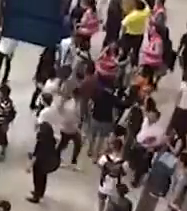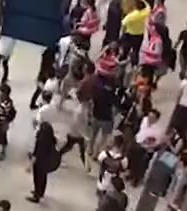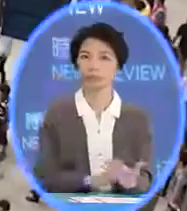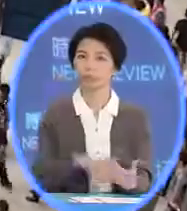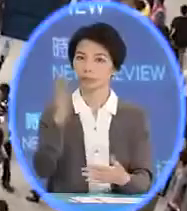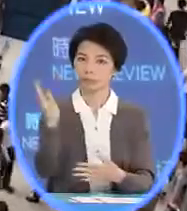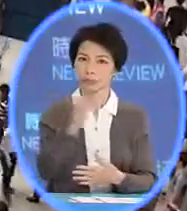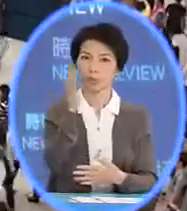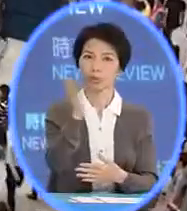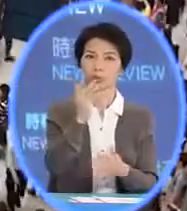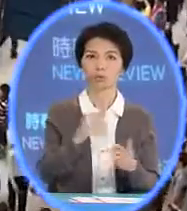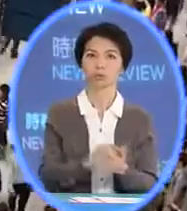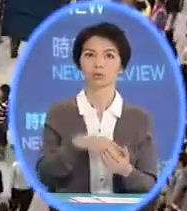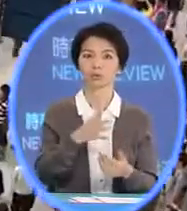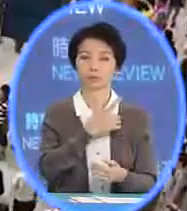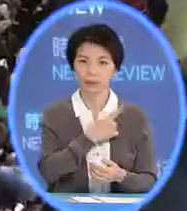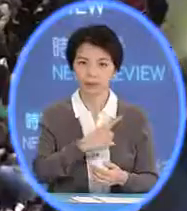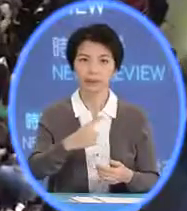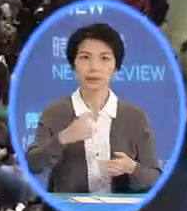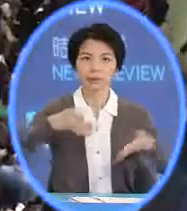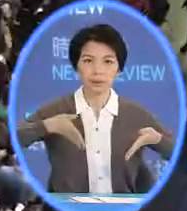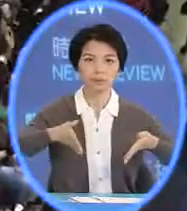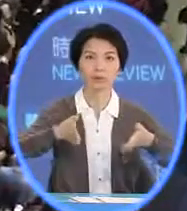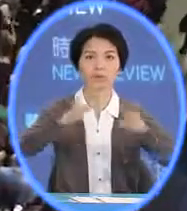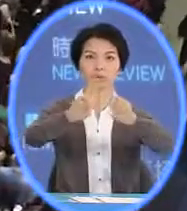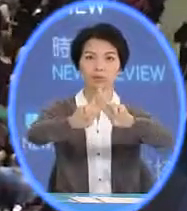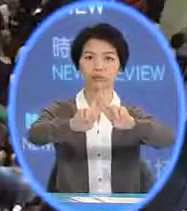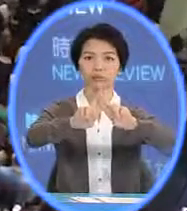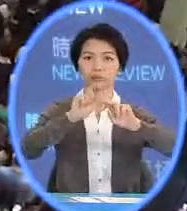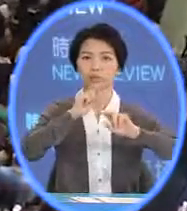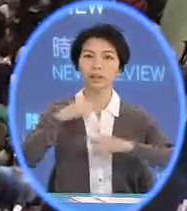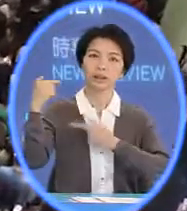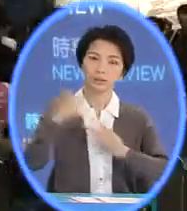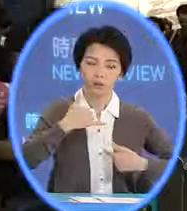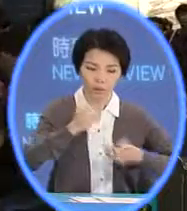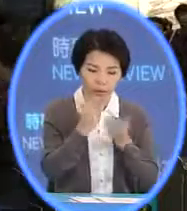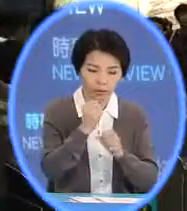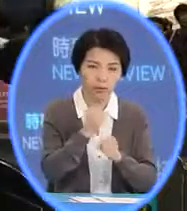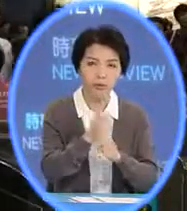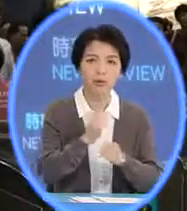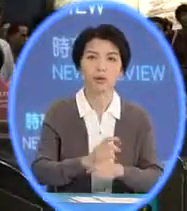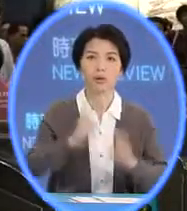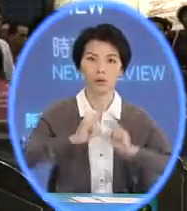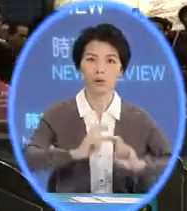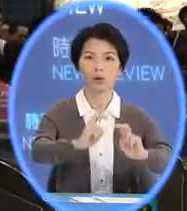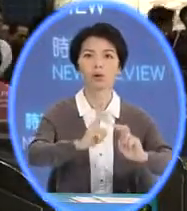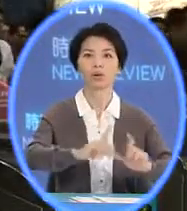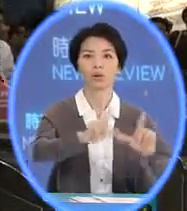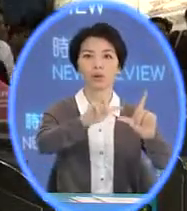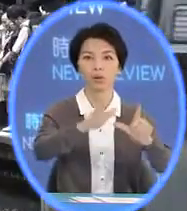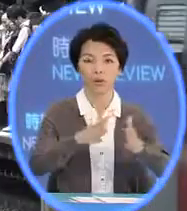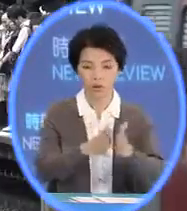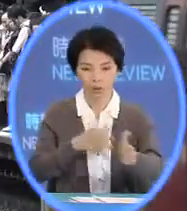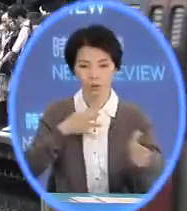颱風吹襲過後一日，陸路交通幾乎癱瘓下，市民繼續要翻工。港鐵東鐵線多個車站都出現人